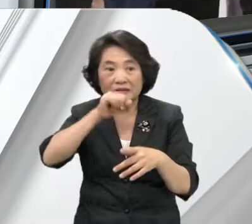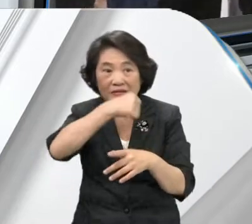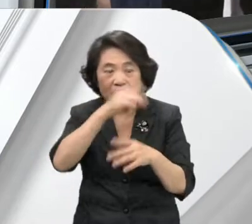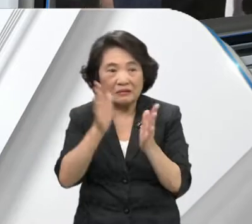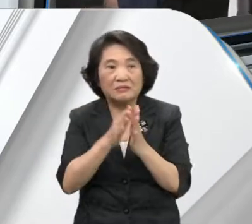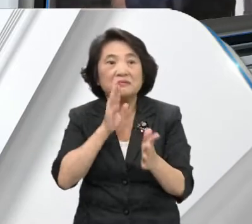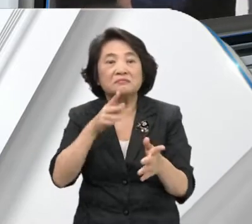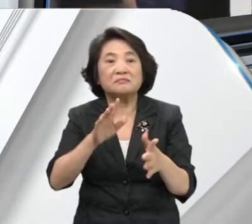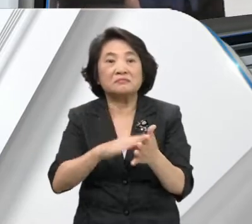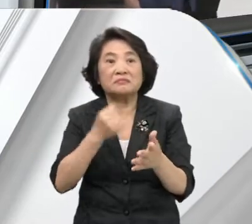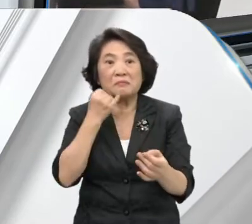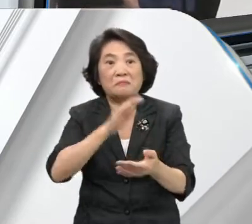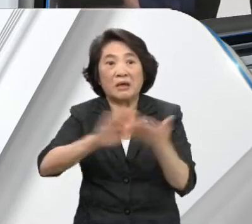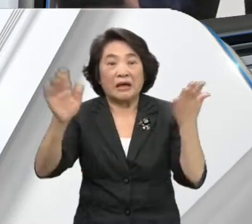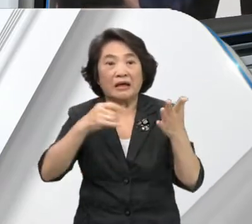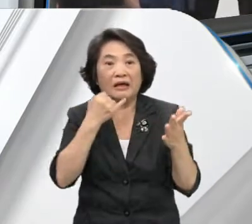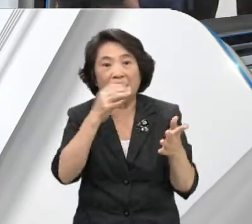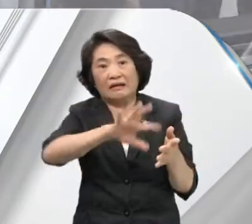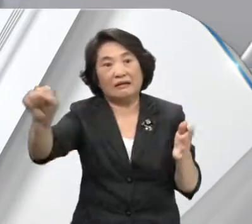国做成为强强。